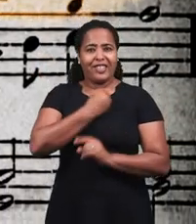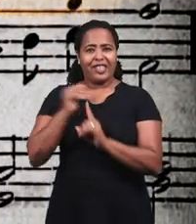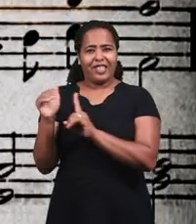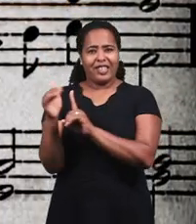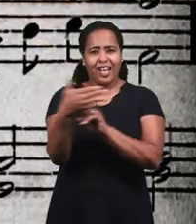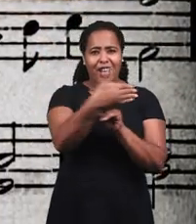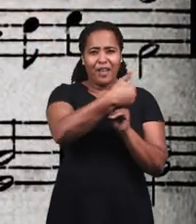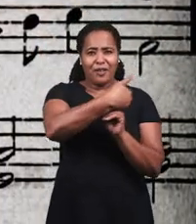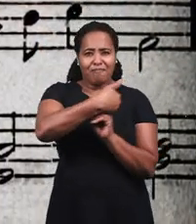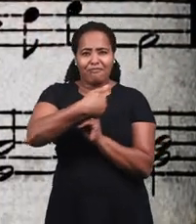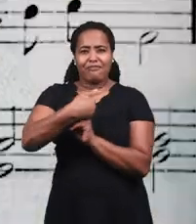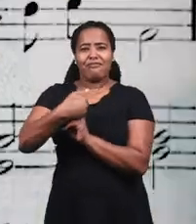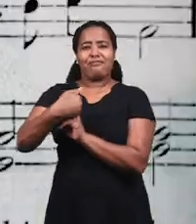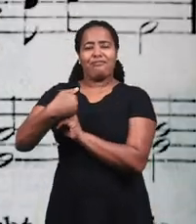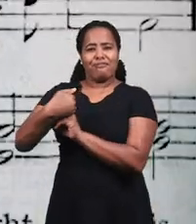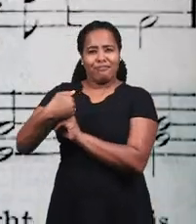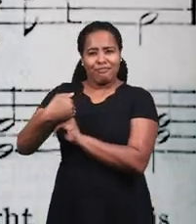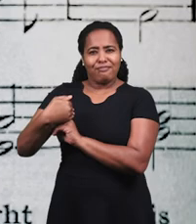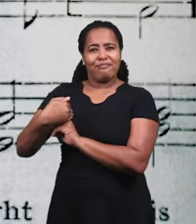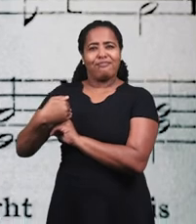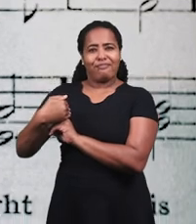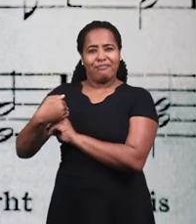им защищены.